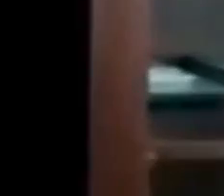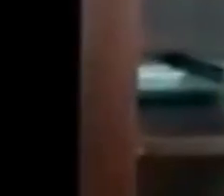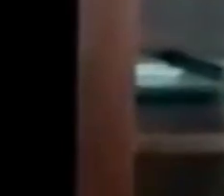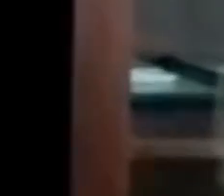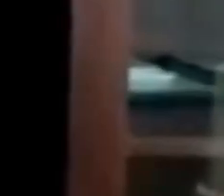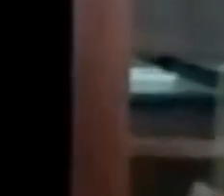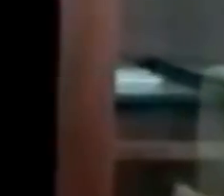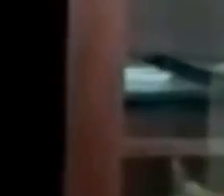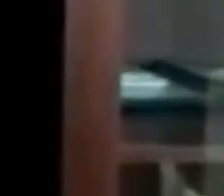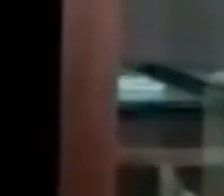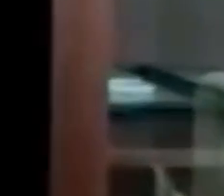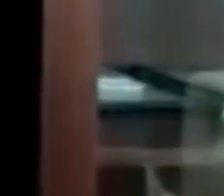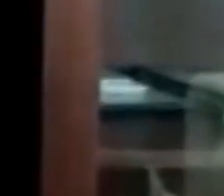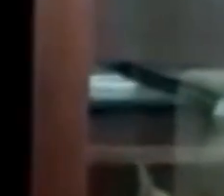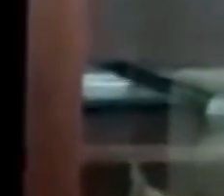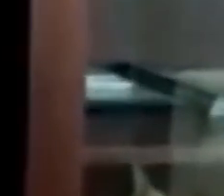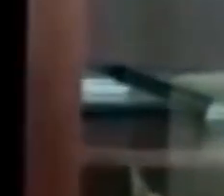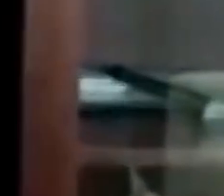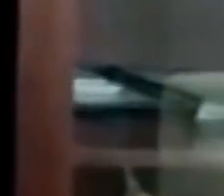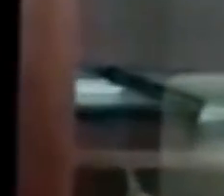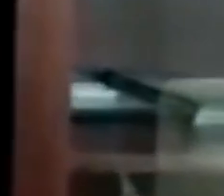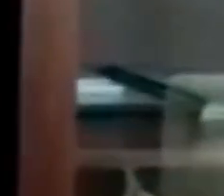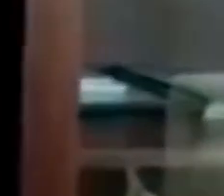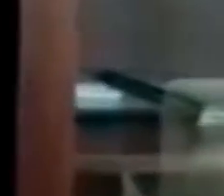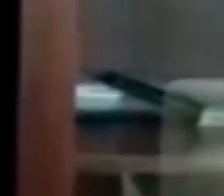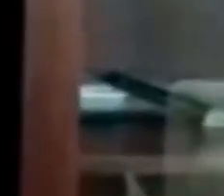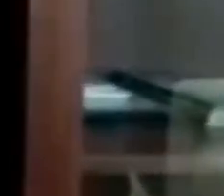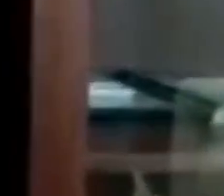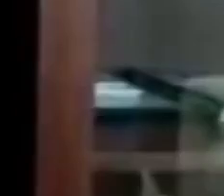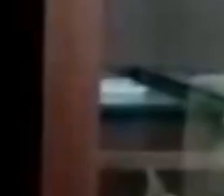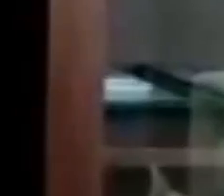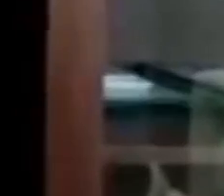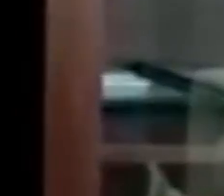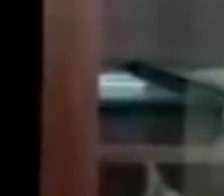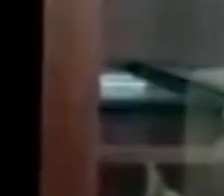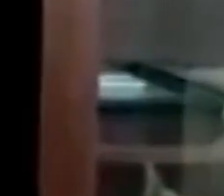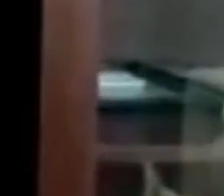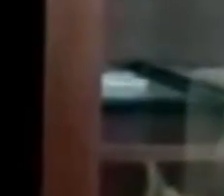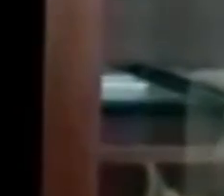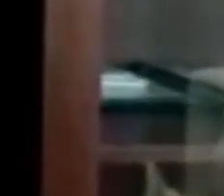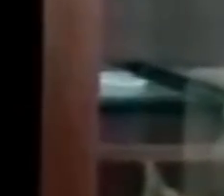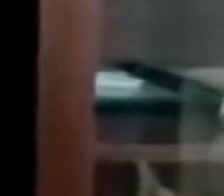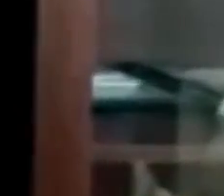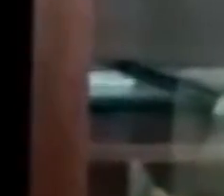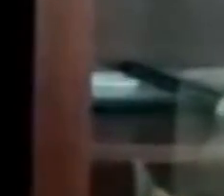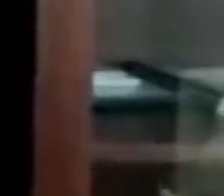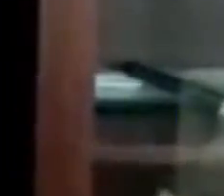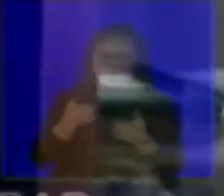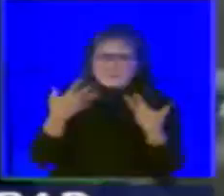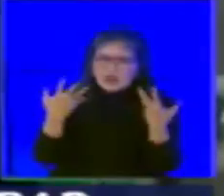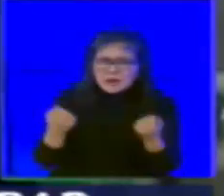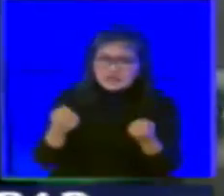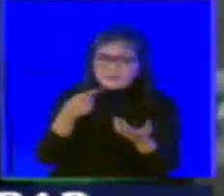tidak memanfaatkan situasi menjual dengan harga yang tinggi. Jadi tetap diharapkan untuk dijual dengan normal dan